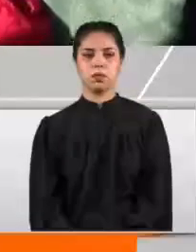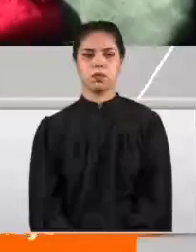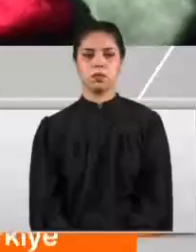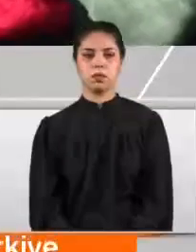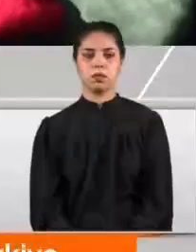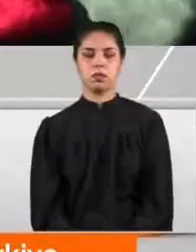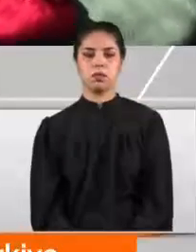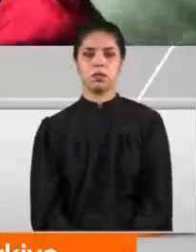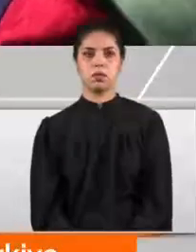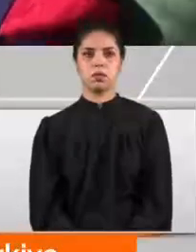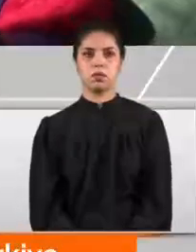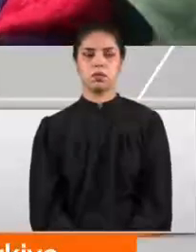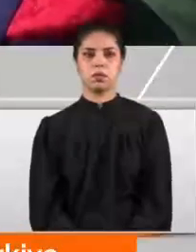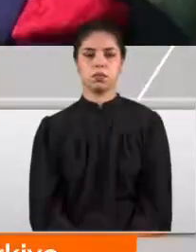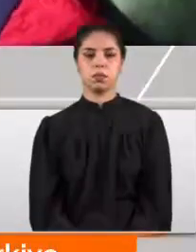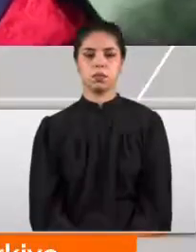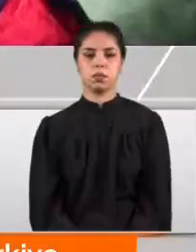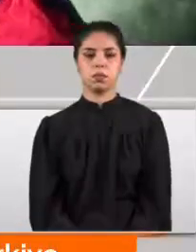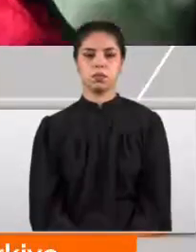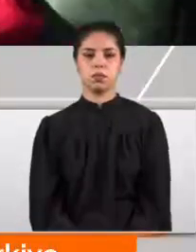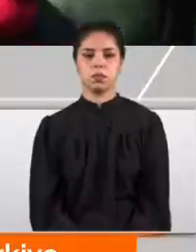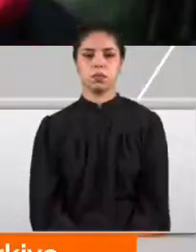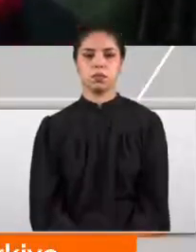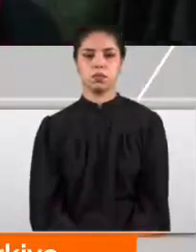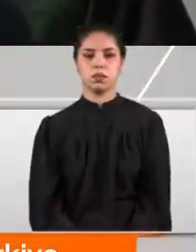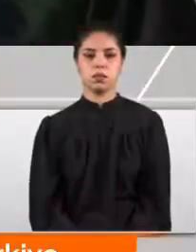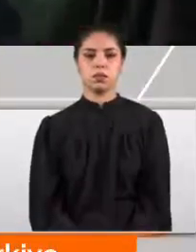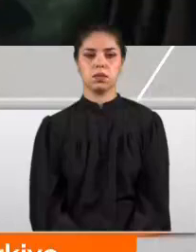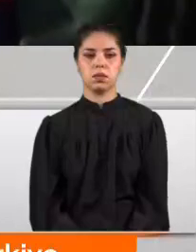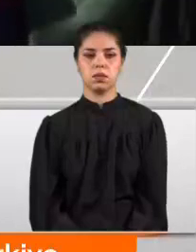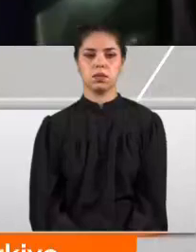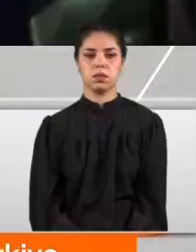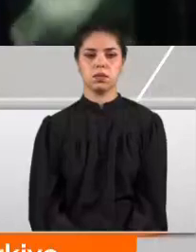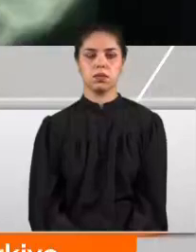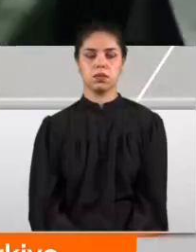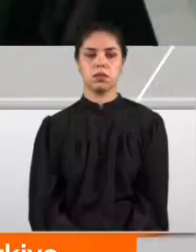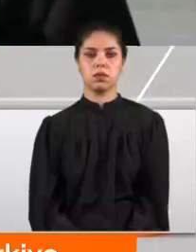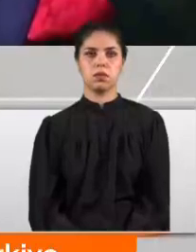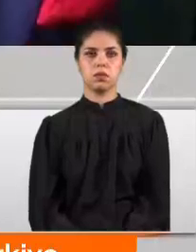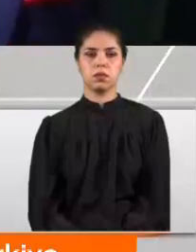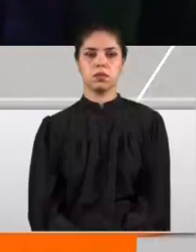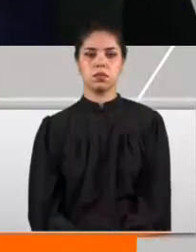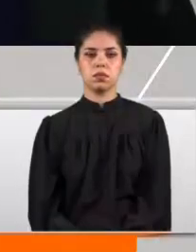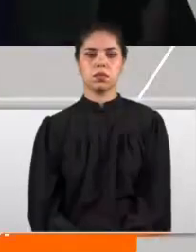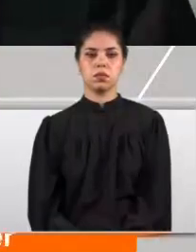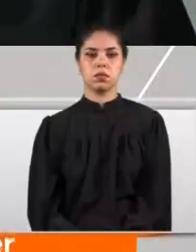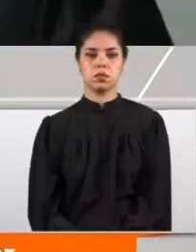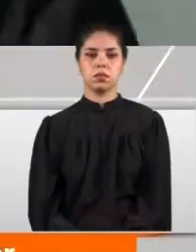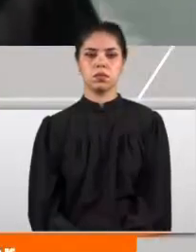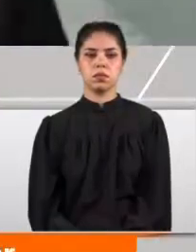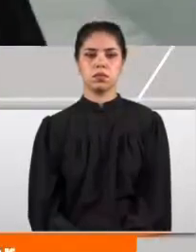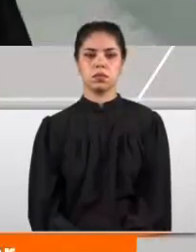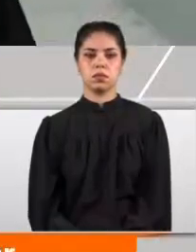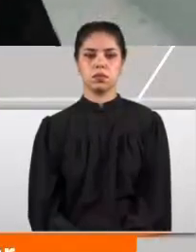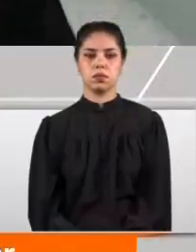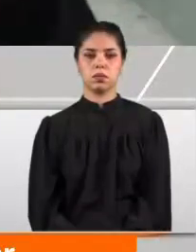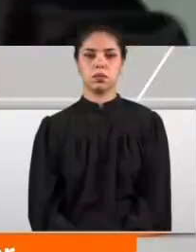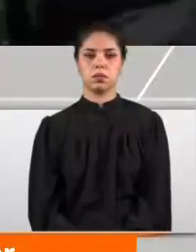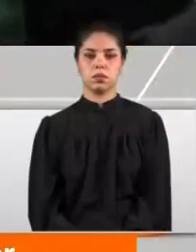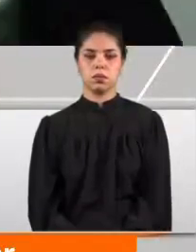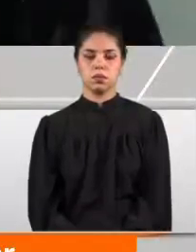yapmış olduğu İnceleme sonucunda ölenin Cem gariboğlu olduğu tespit edilirse kamu vicdanı rahatlayacak ama Cem garu olmadığı ortaya